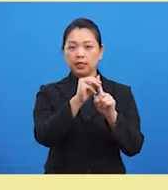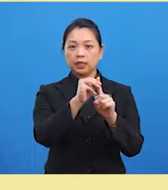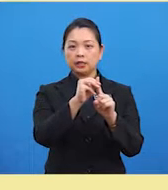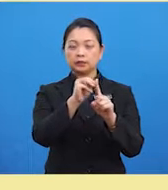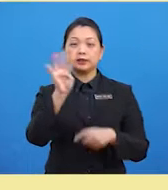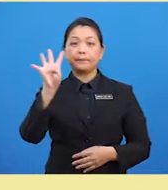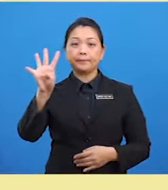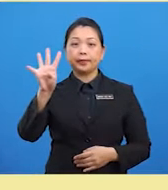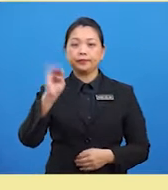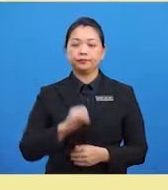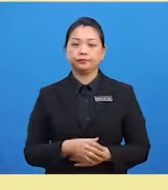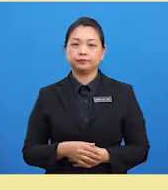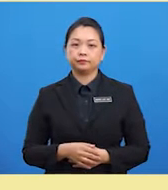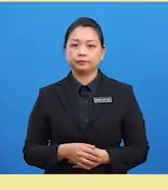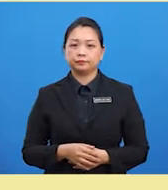sebanyak 4 markah.